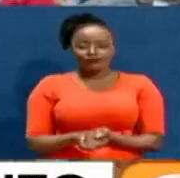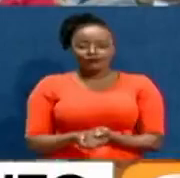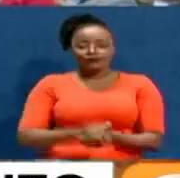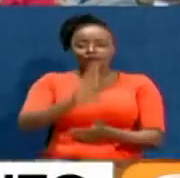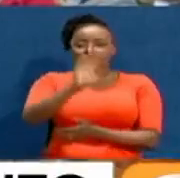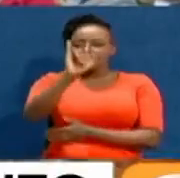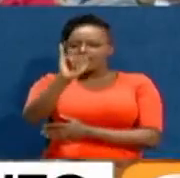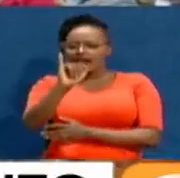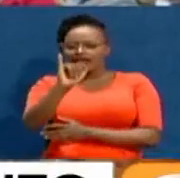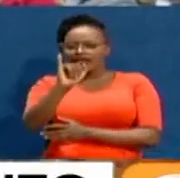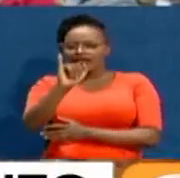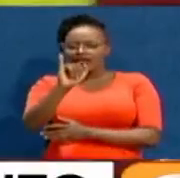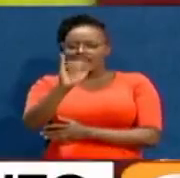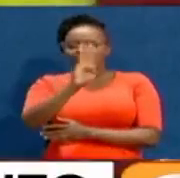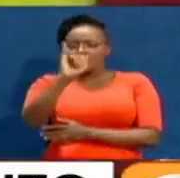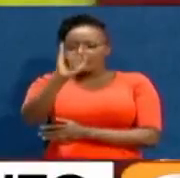BBI.